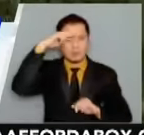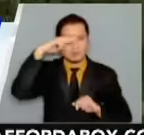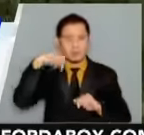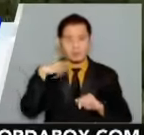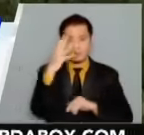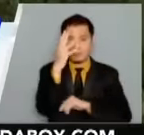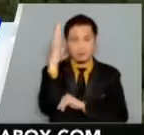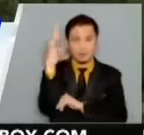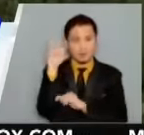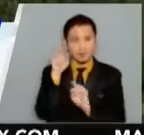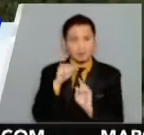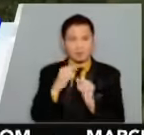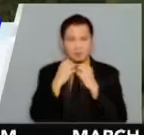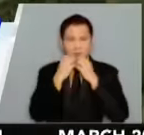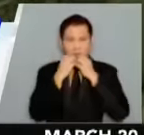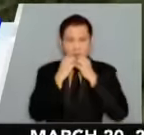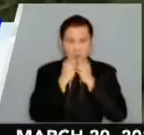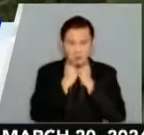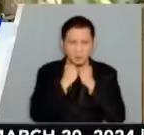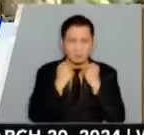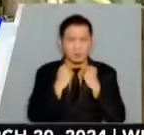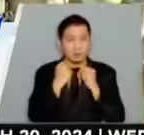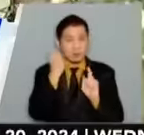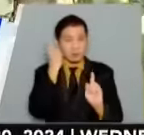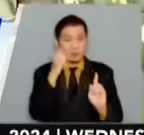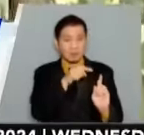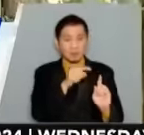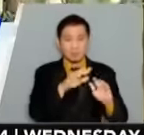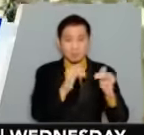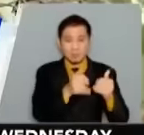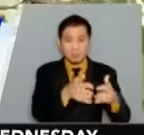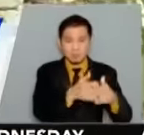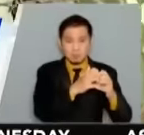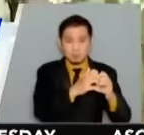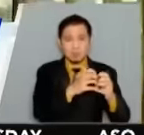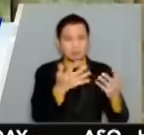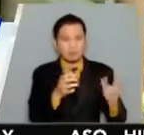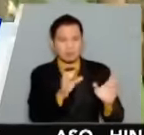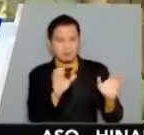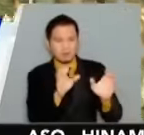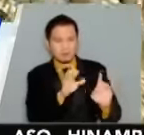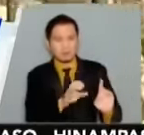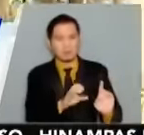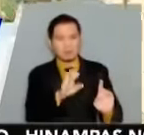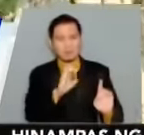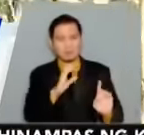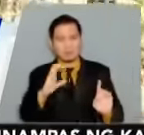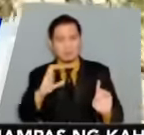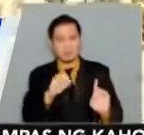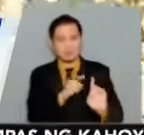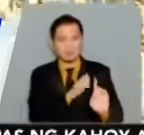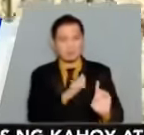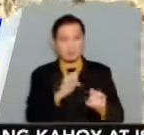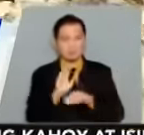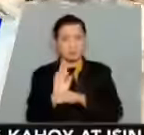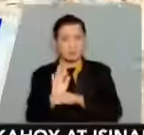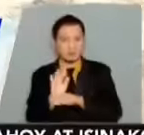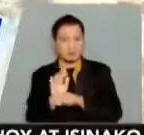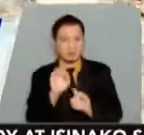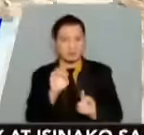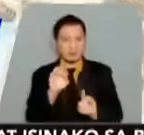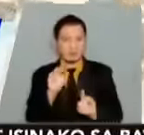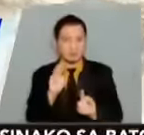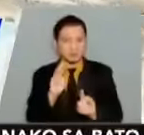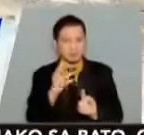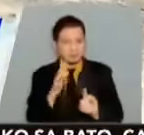ng Environmental Compliance Certificate o ECC mula sa Department of Environment and Natural Resources. Piniyaga